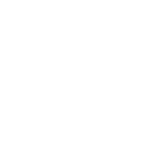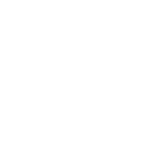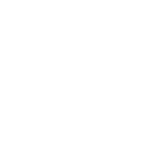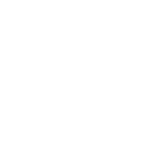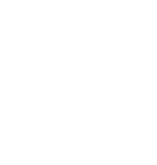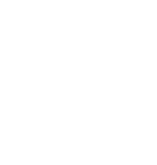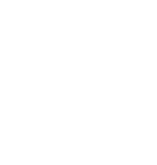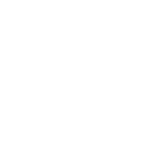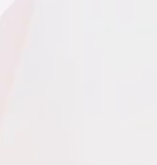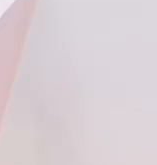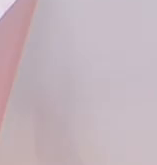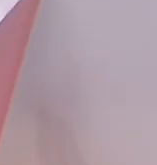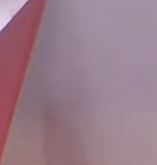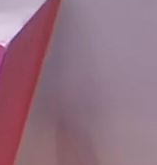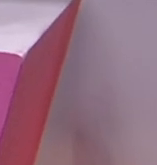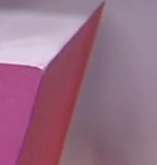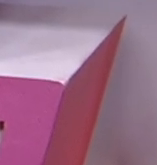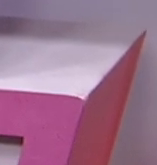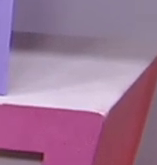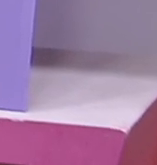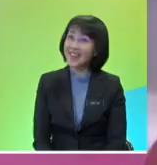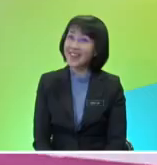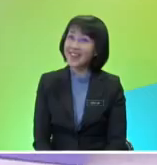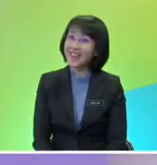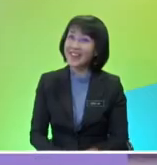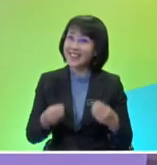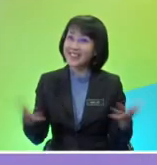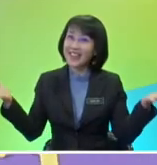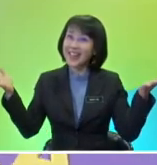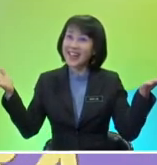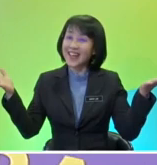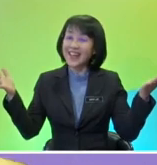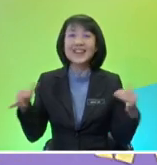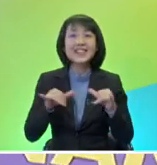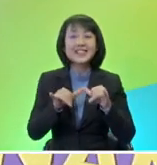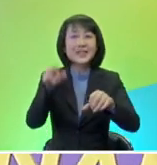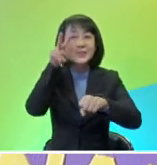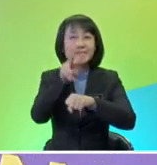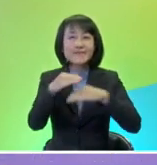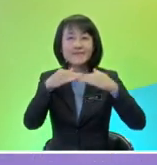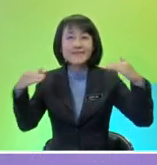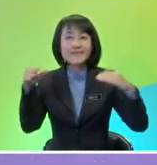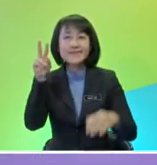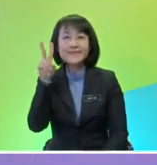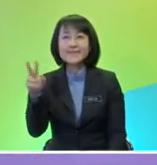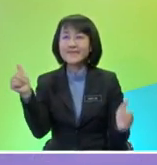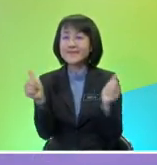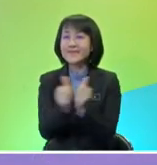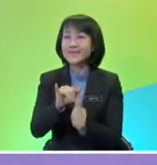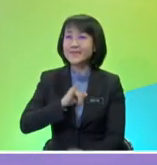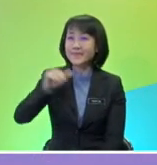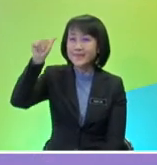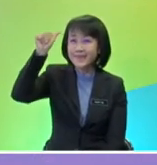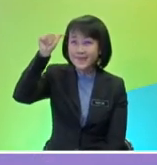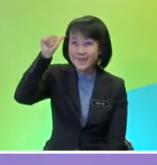TV KPM. Jeng, jeng, jeng, jeng, jeng. Masih lagi menyaksikan tahap 2 bersama dengan saya, Akmal Nazri.